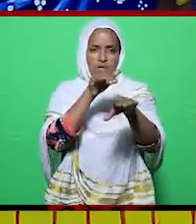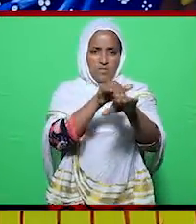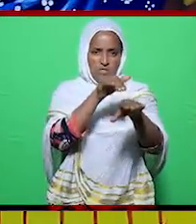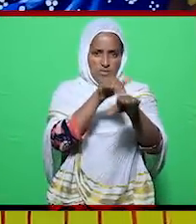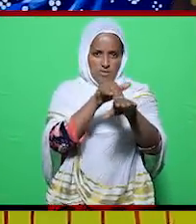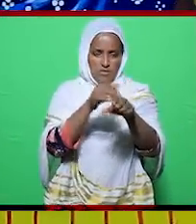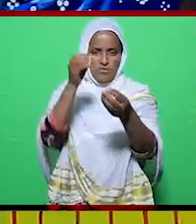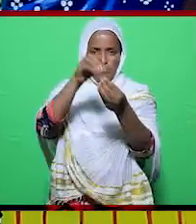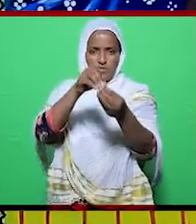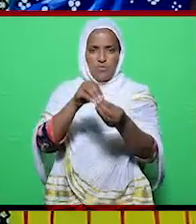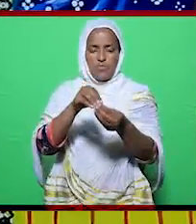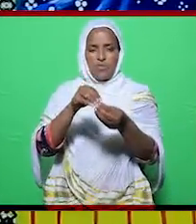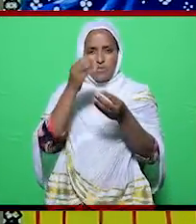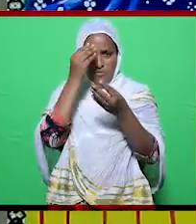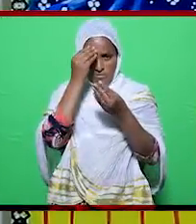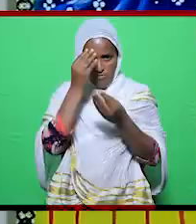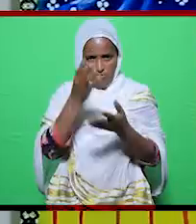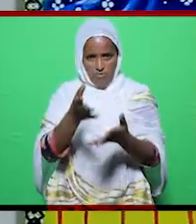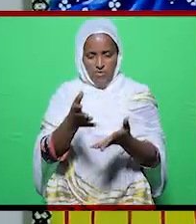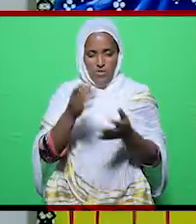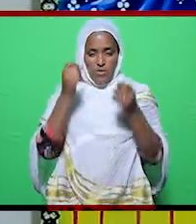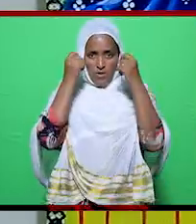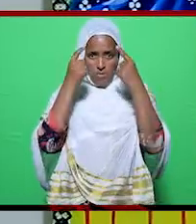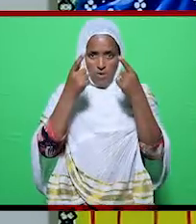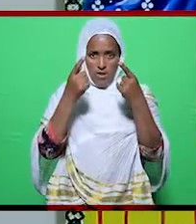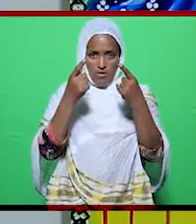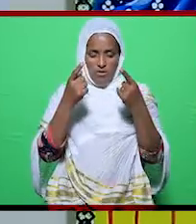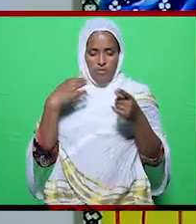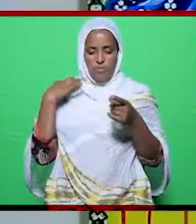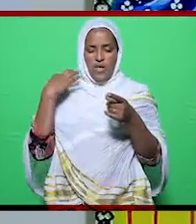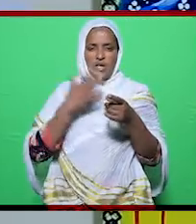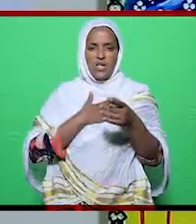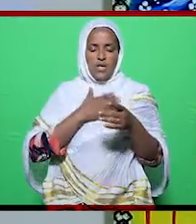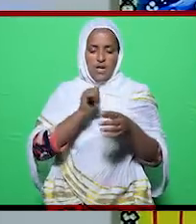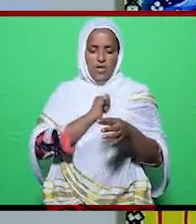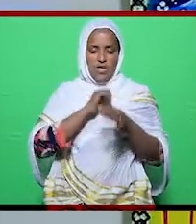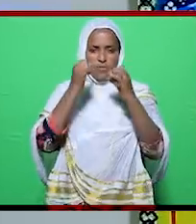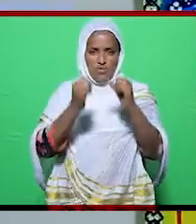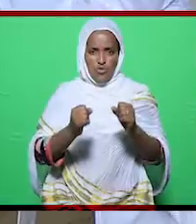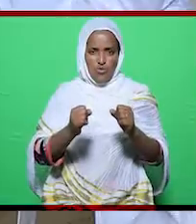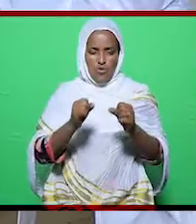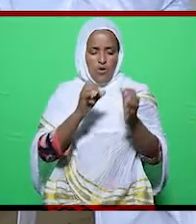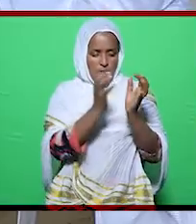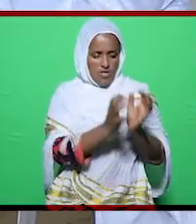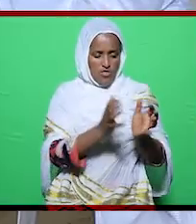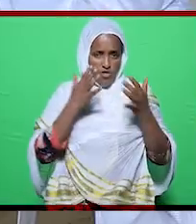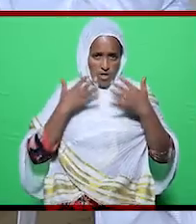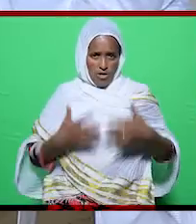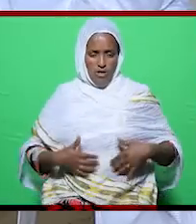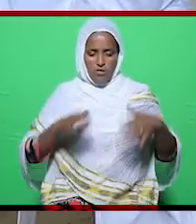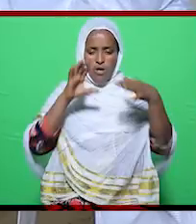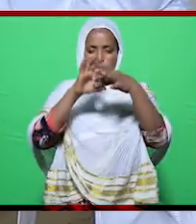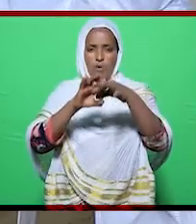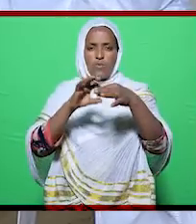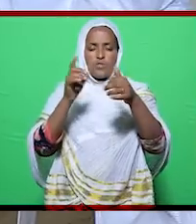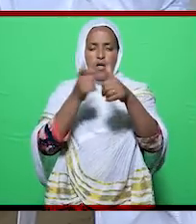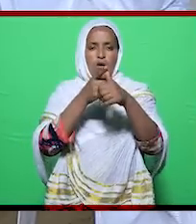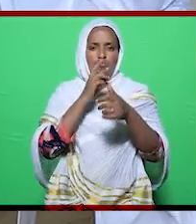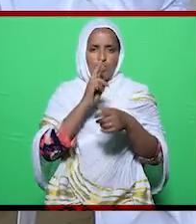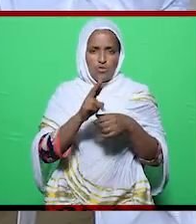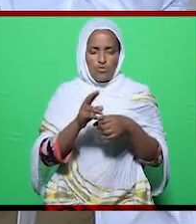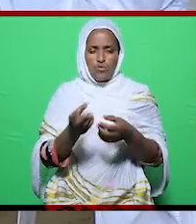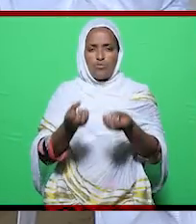ሁላችንም ጠጠር የመጣል ያክል አስተዋጽኦ እንድናደርግ ለማነሳሳትም ጭምር። አሳሳቢነቱ ከገባን ቢያንስ